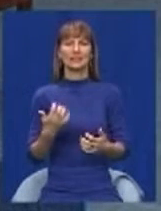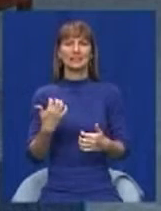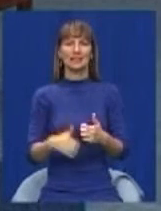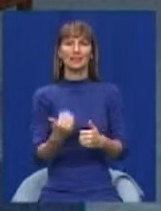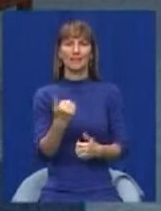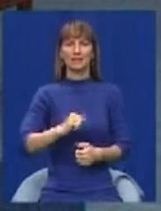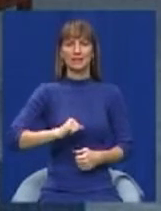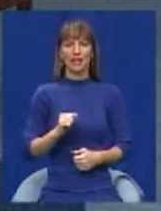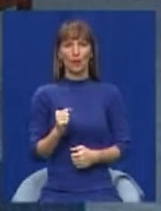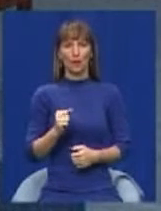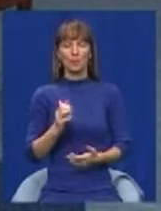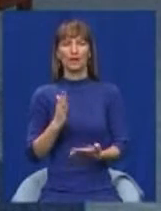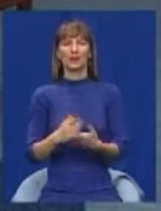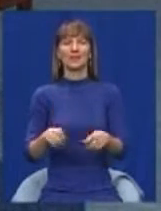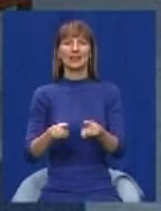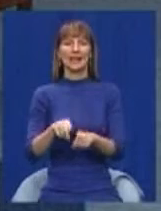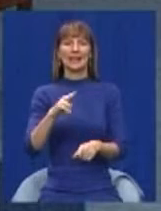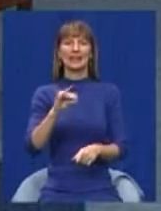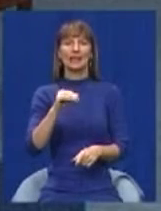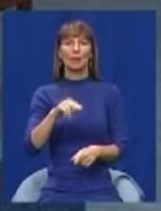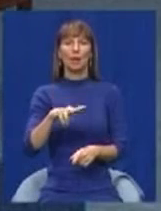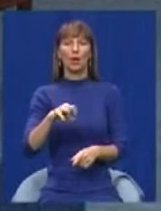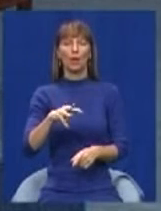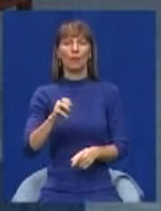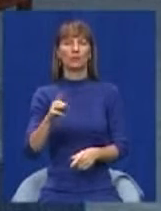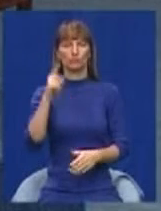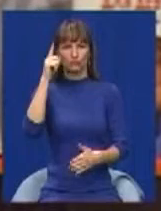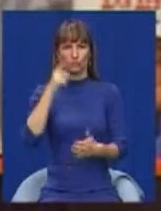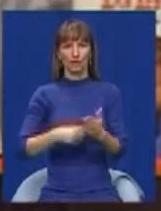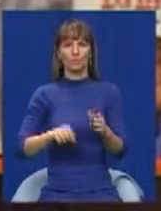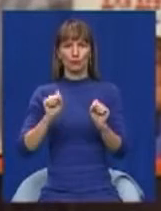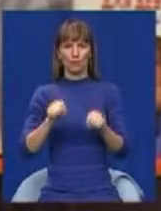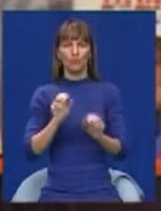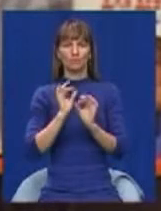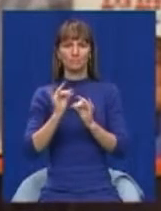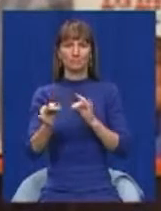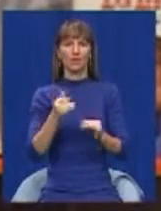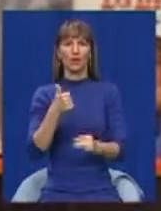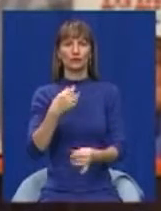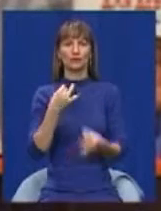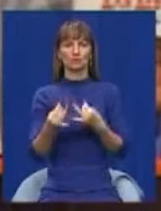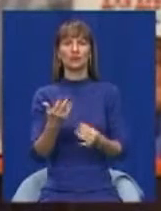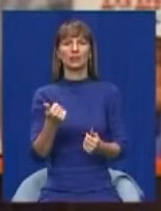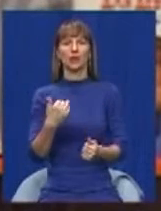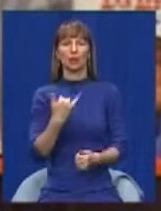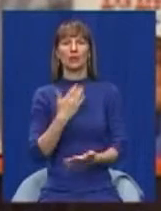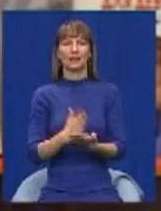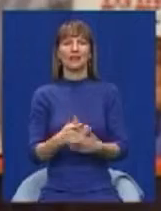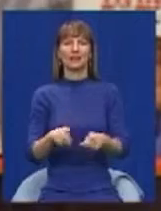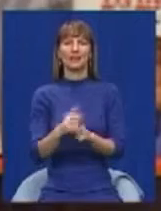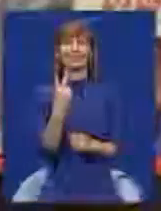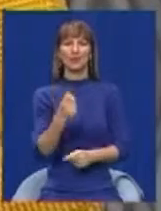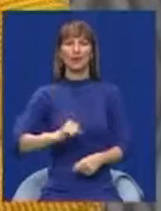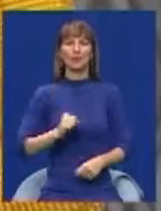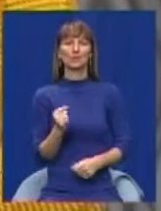твоїх знайомих, як ти вважаєш, є такі дипломати, котрі от вміють переконувати, дуже добре спілкуються? Да, у мене є такі дві